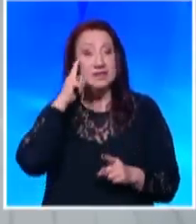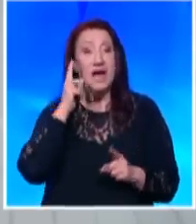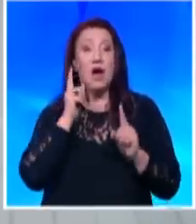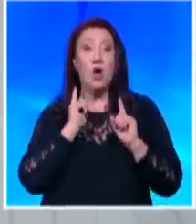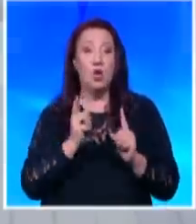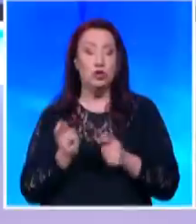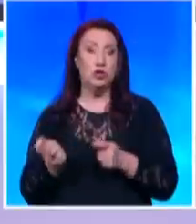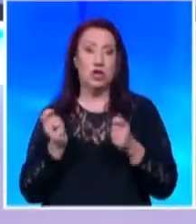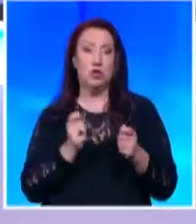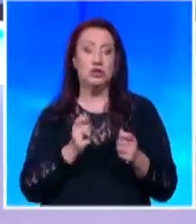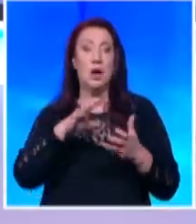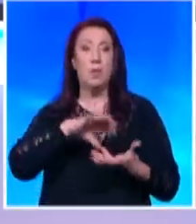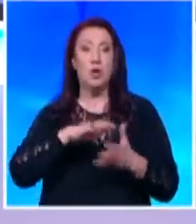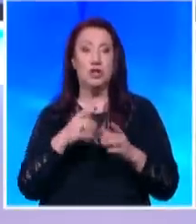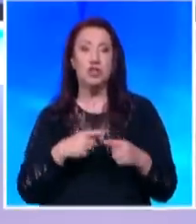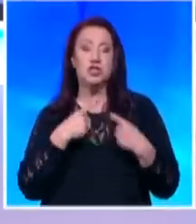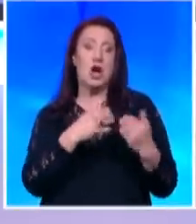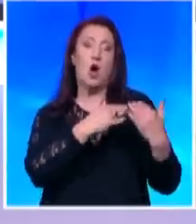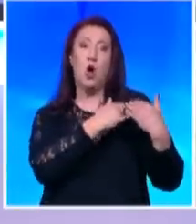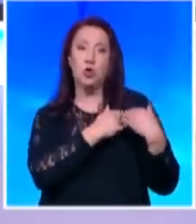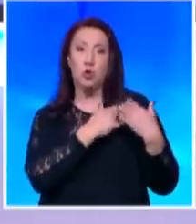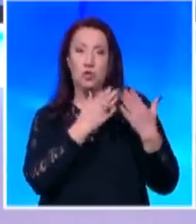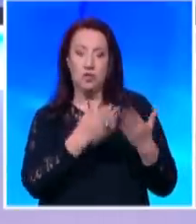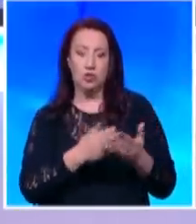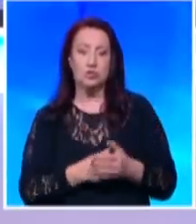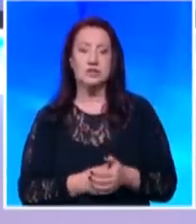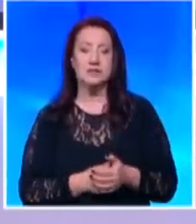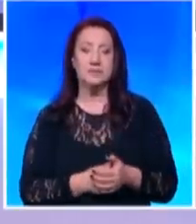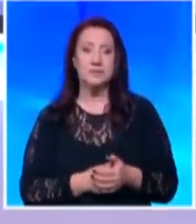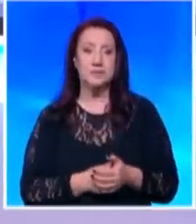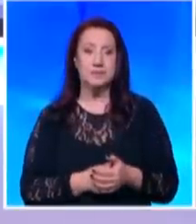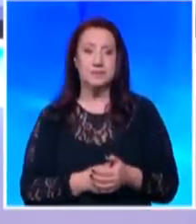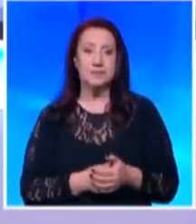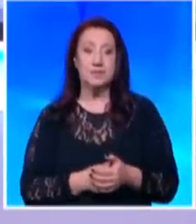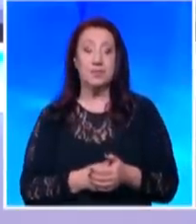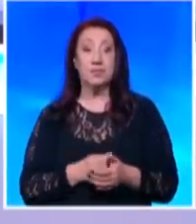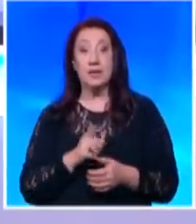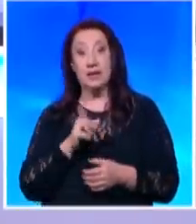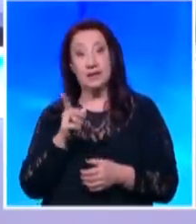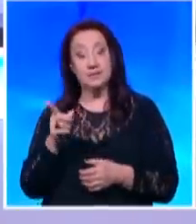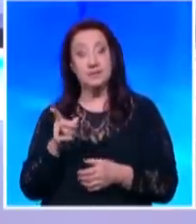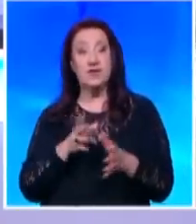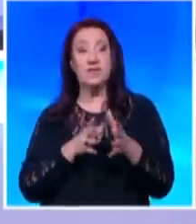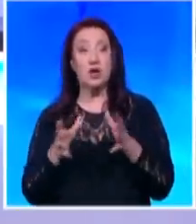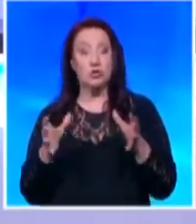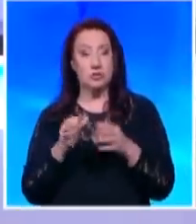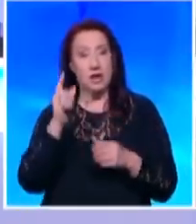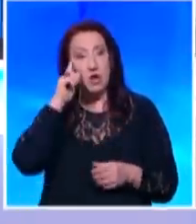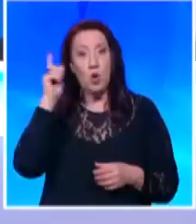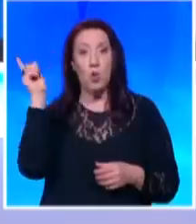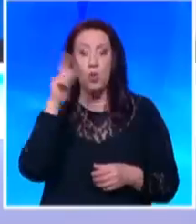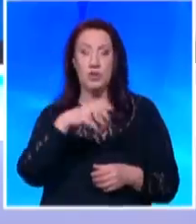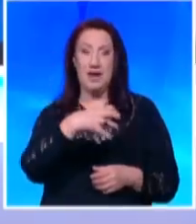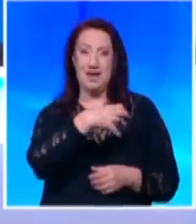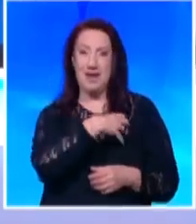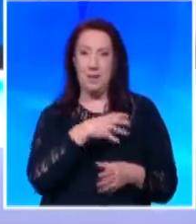отговорност. Гергана Венкова на живо от президентството. А в Народното събрание утре ГЕРБ СДС ще обявят